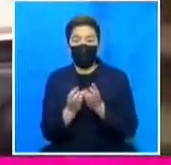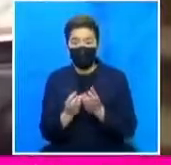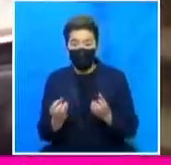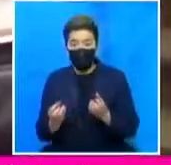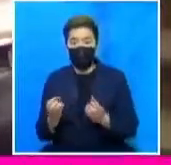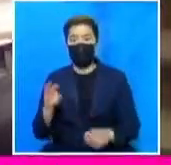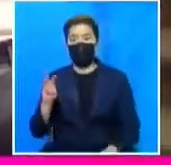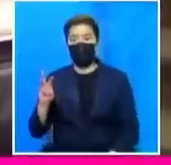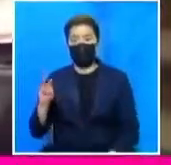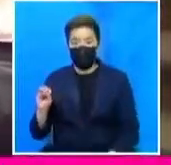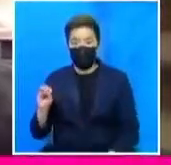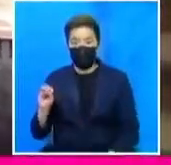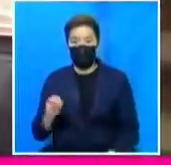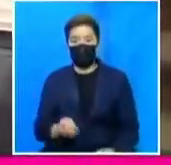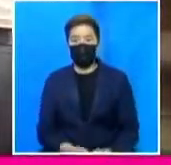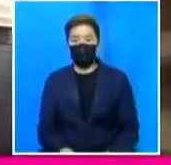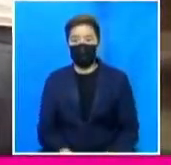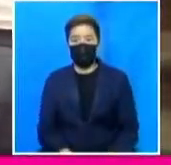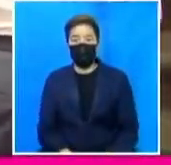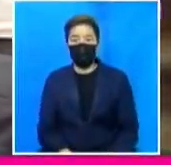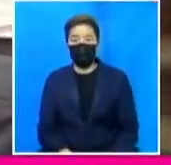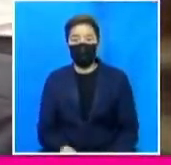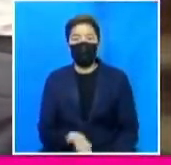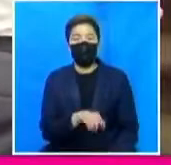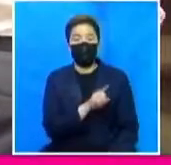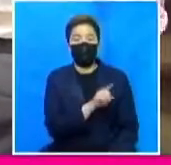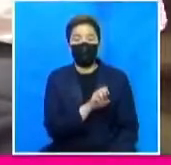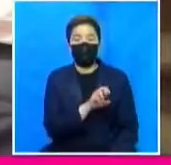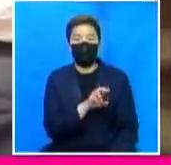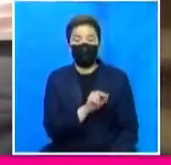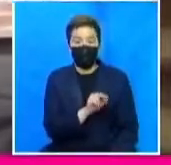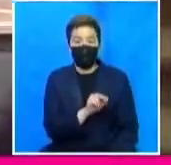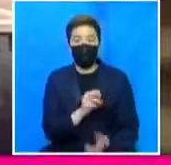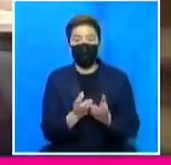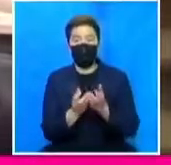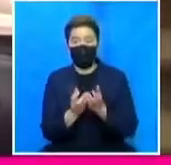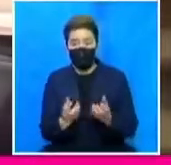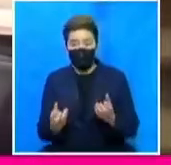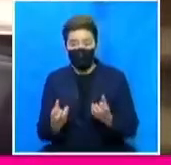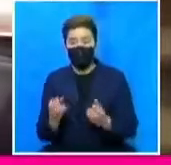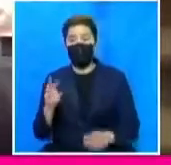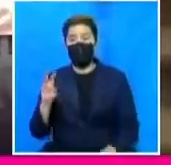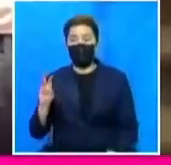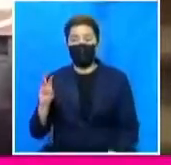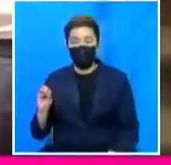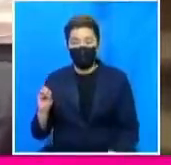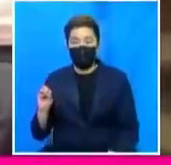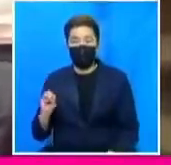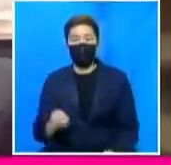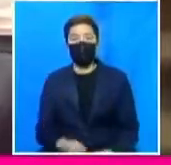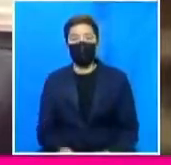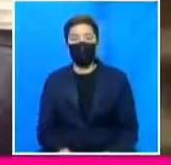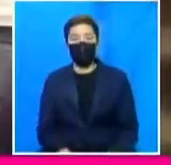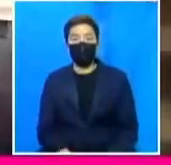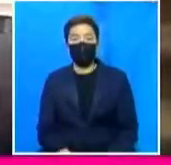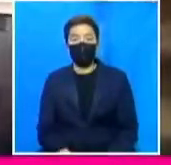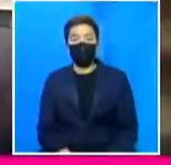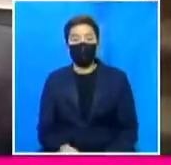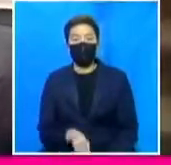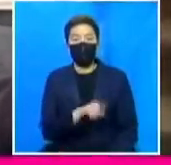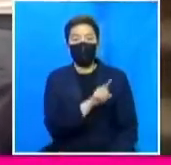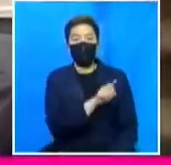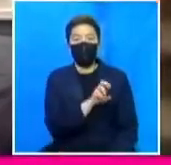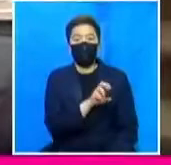น60ลูกงวดที่130จำนวน60ลูกงวด